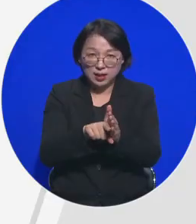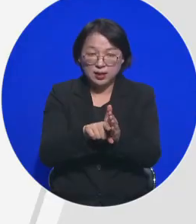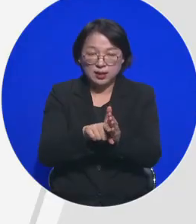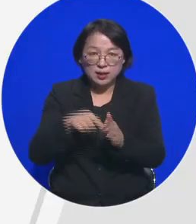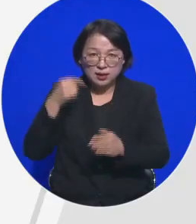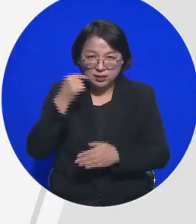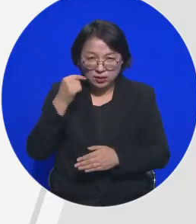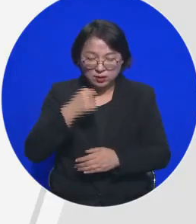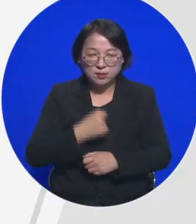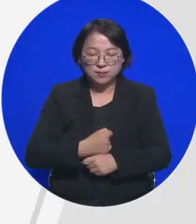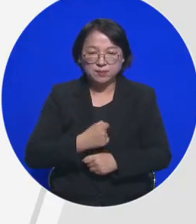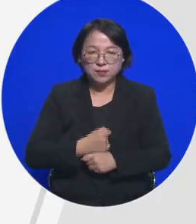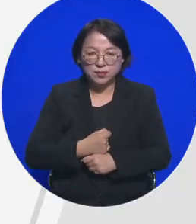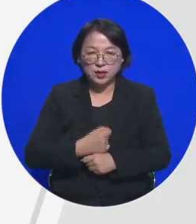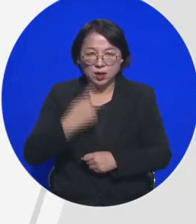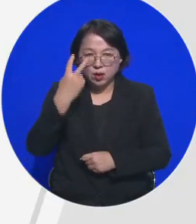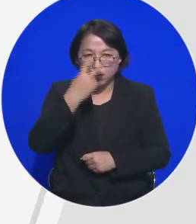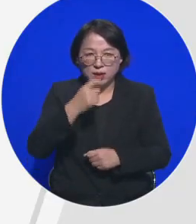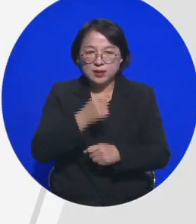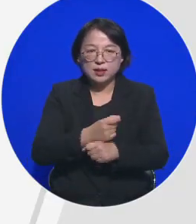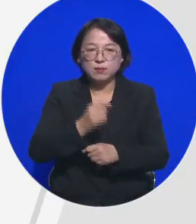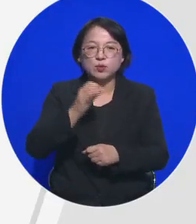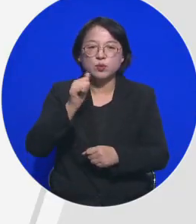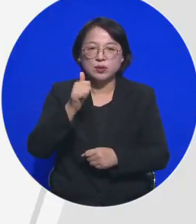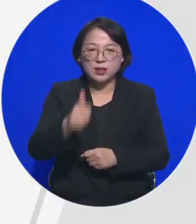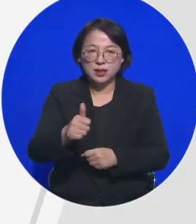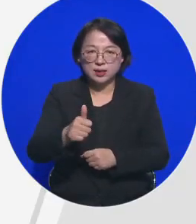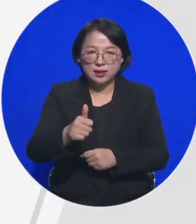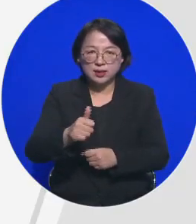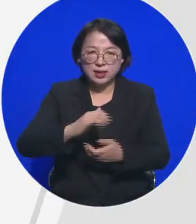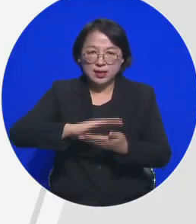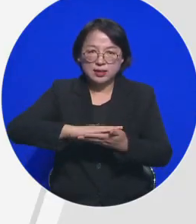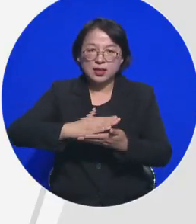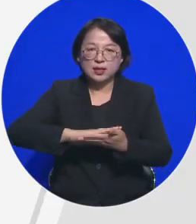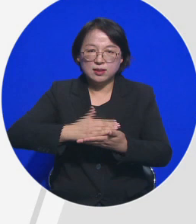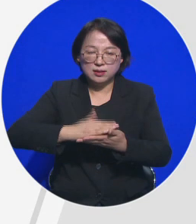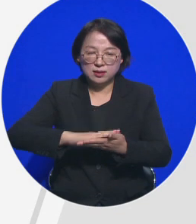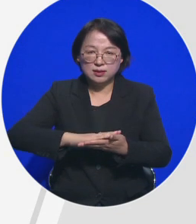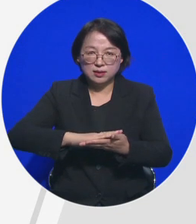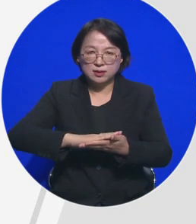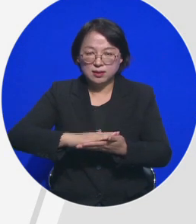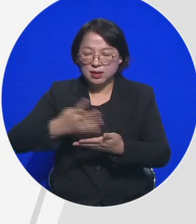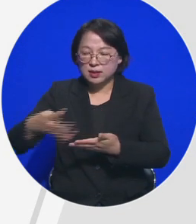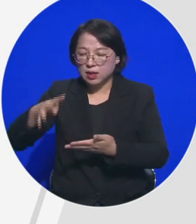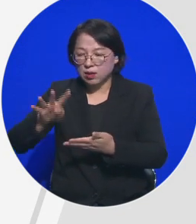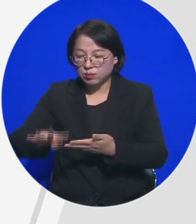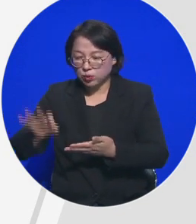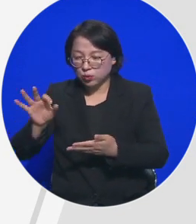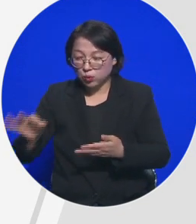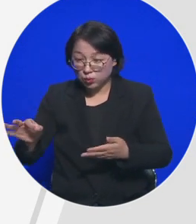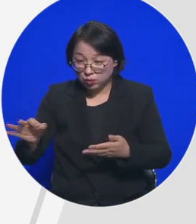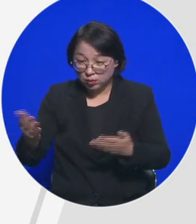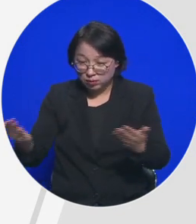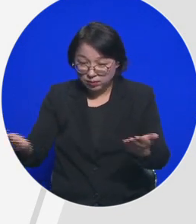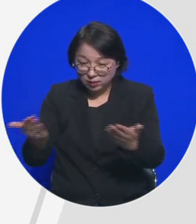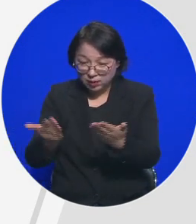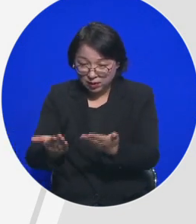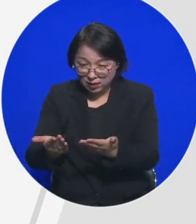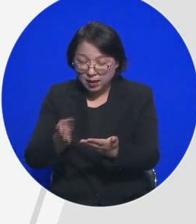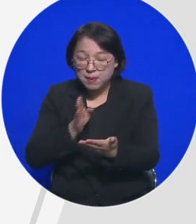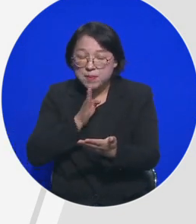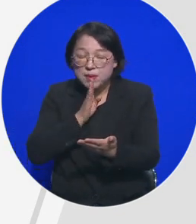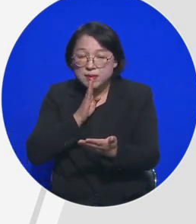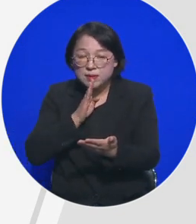아파트 관리사무소장이 관리비 예금잔고와 장부상 금액이 일치하는지 매달 확인하는 것을